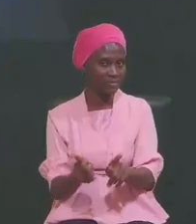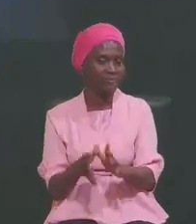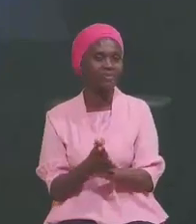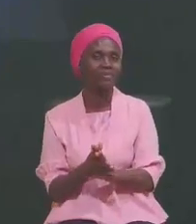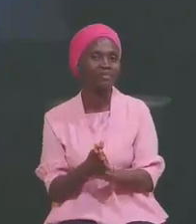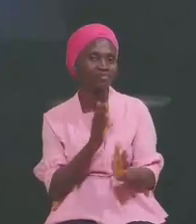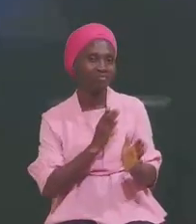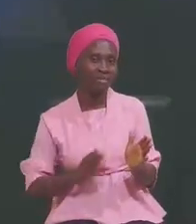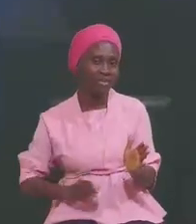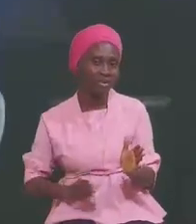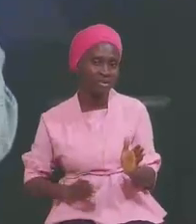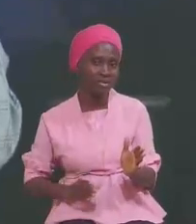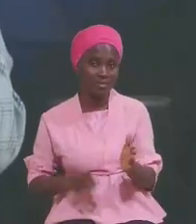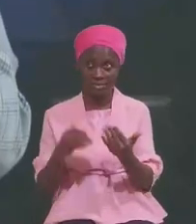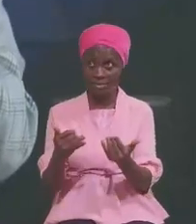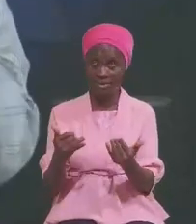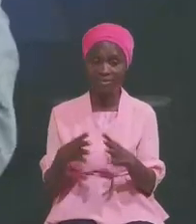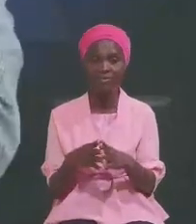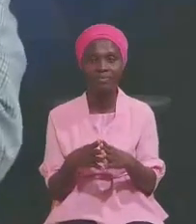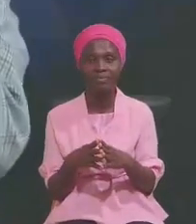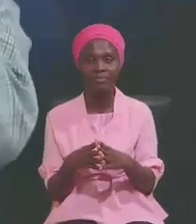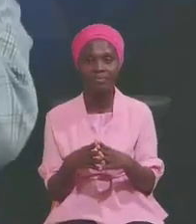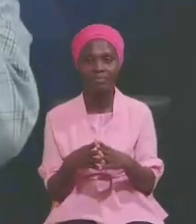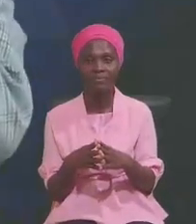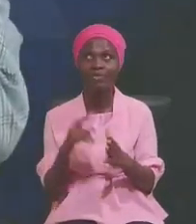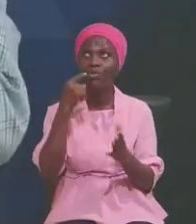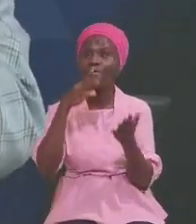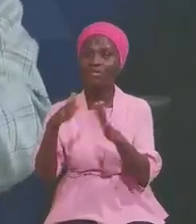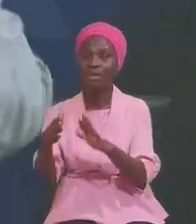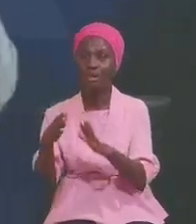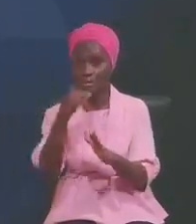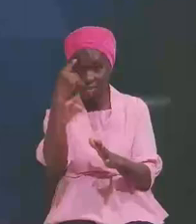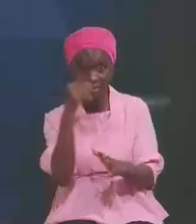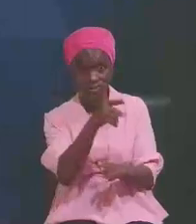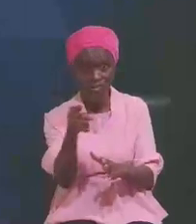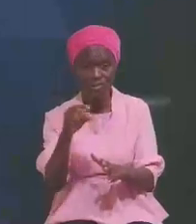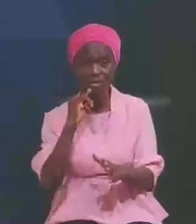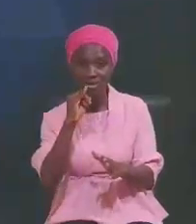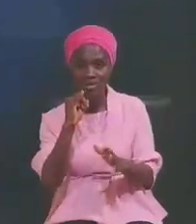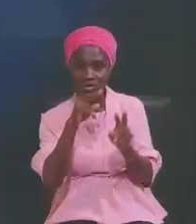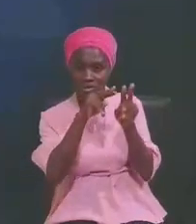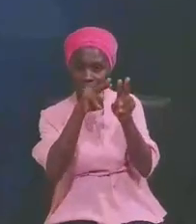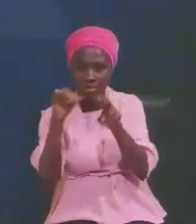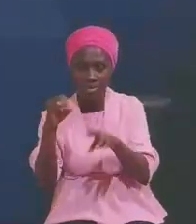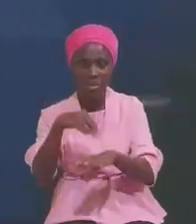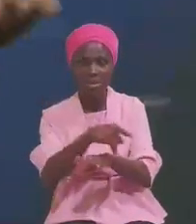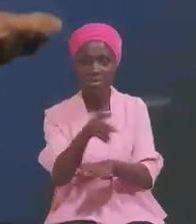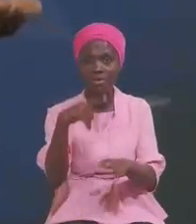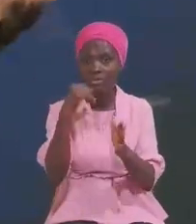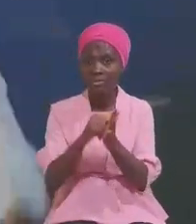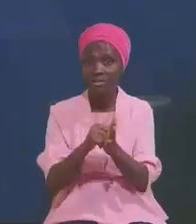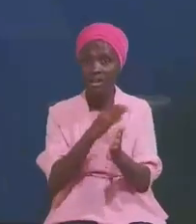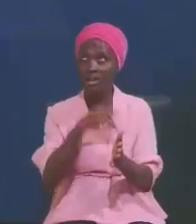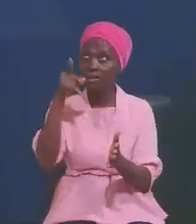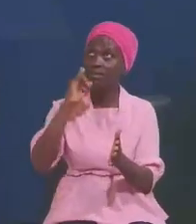Christ, maintenant, qui est mort pour vous, vous regarde, te regarde et